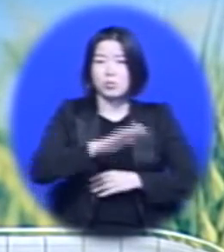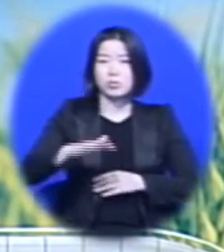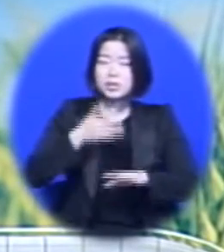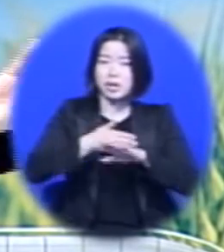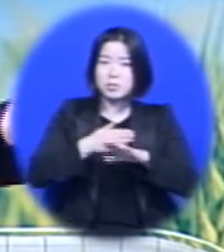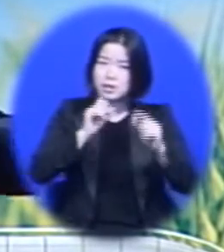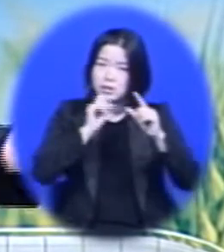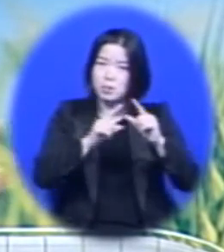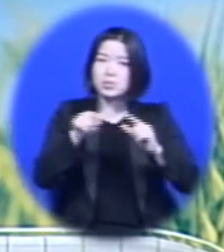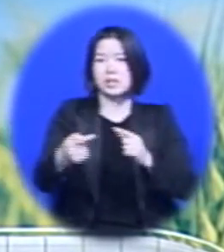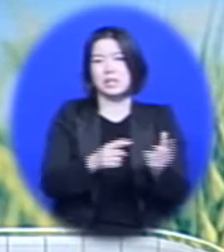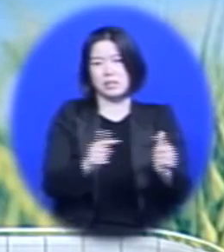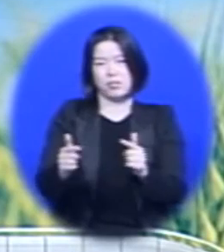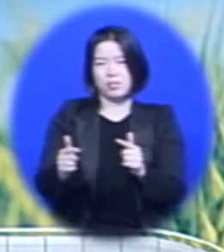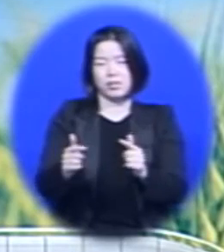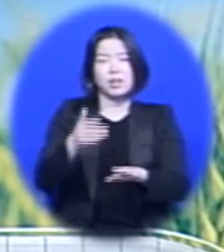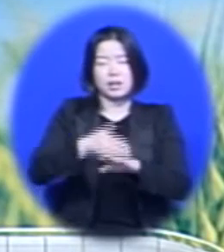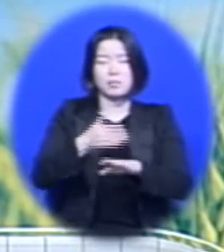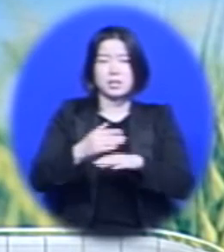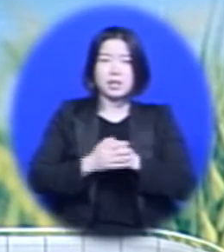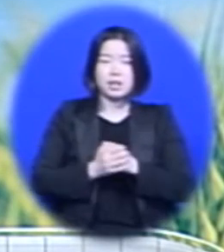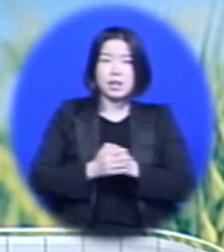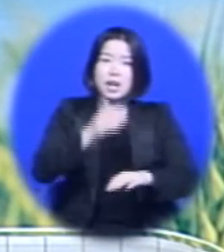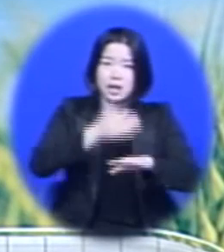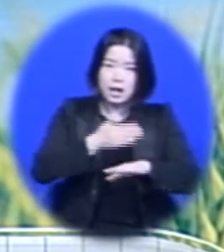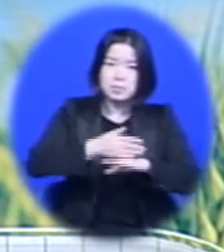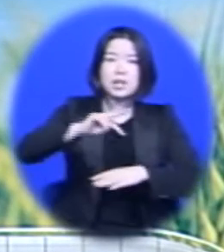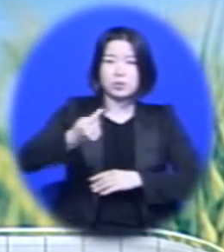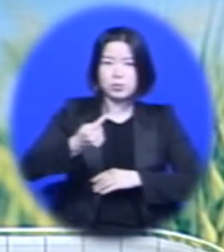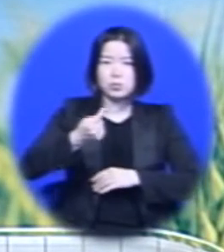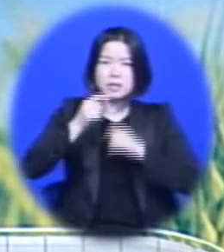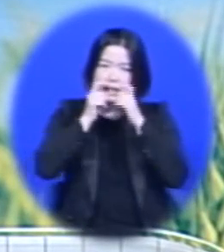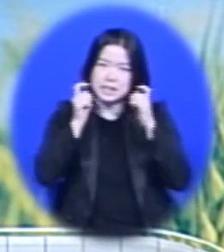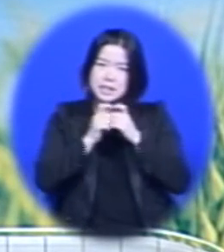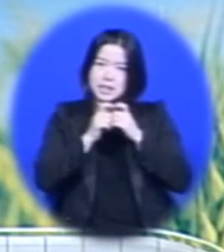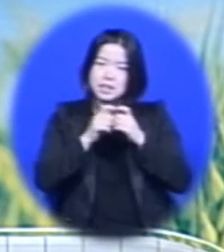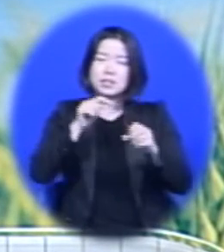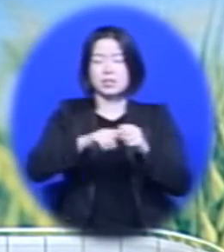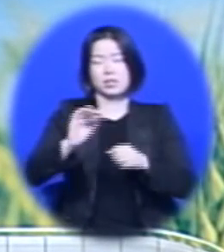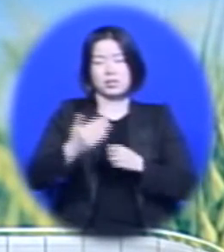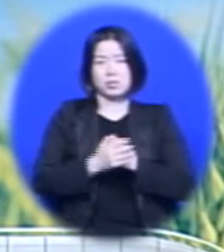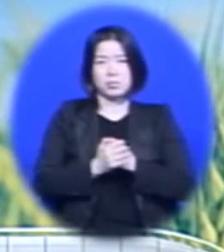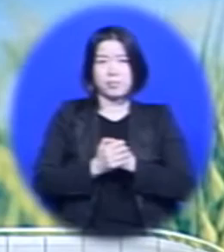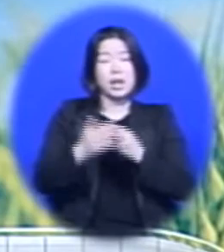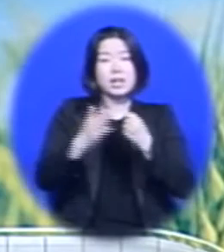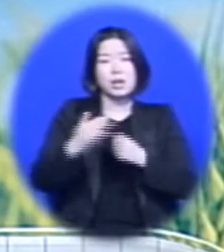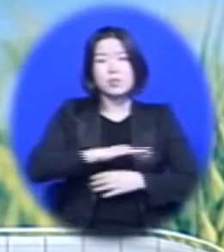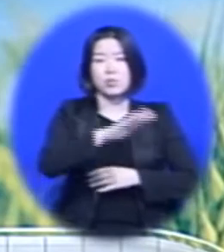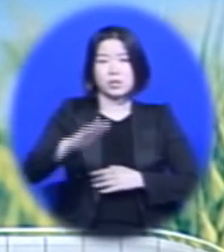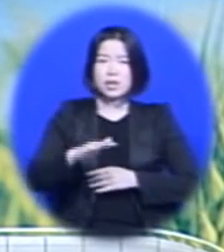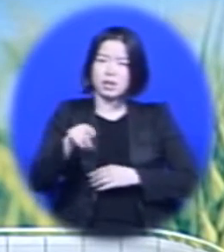거의 대부분 그런 감사들입니다. 감사조차도 이기적인 것이죠. 그러므로 우리가